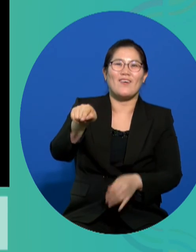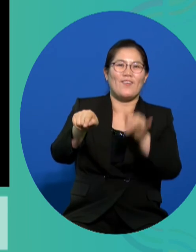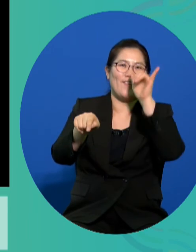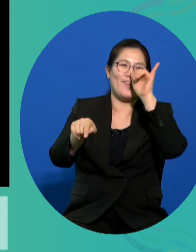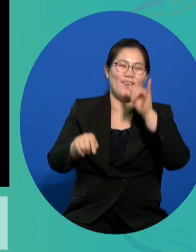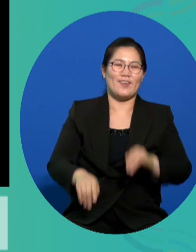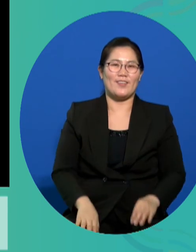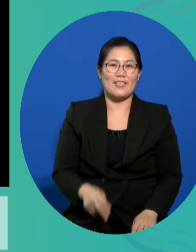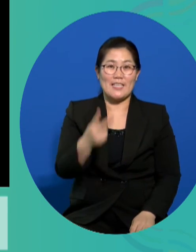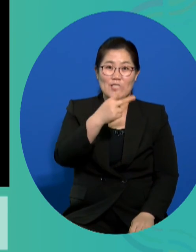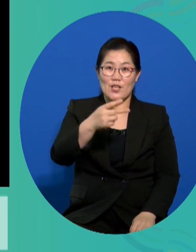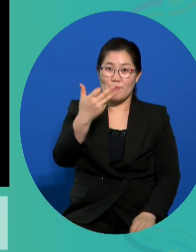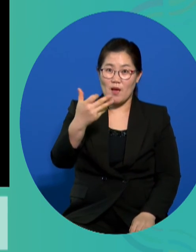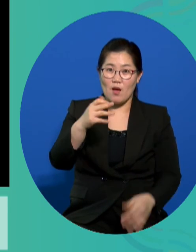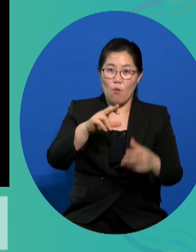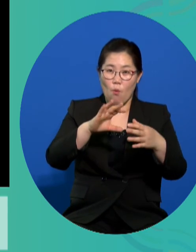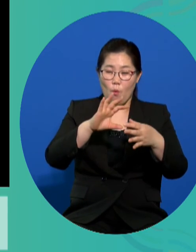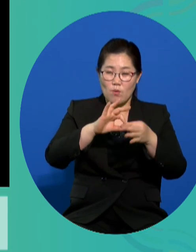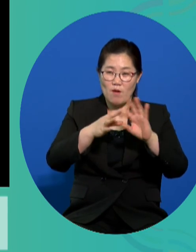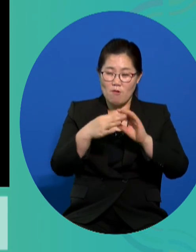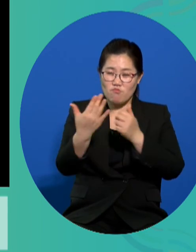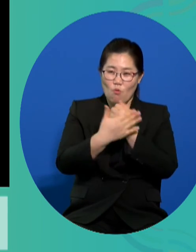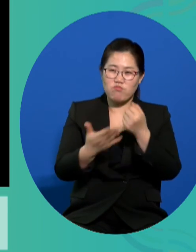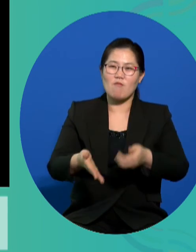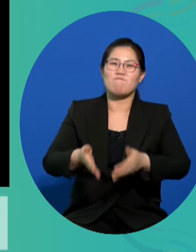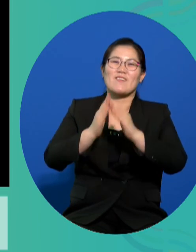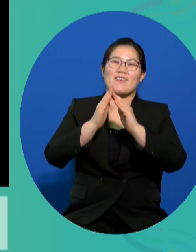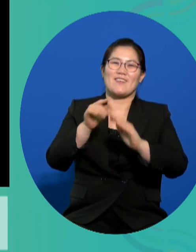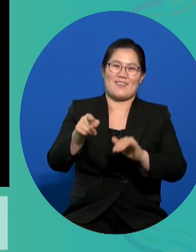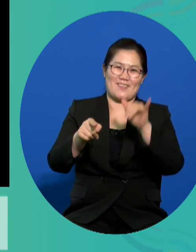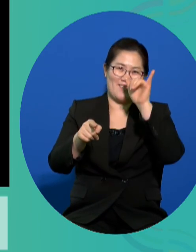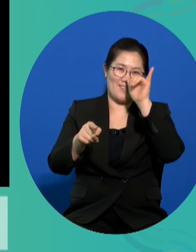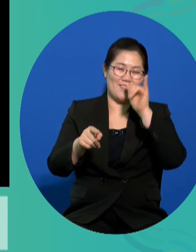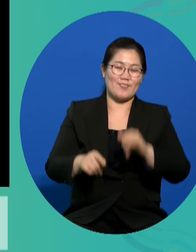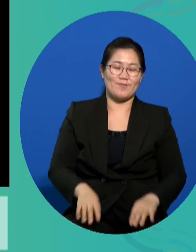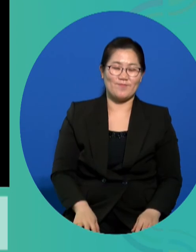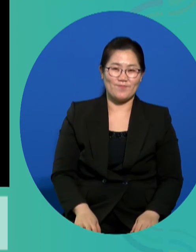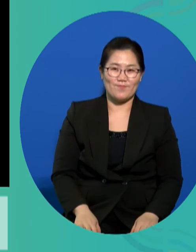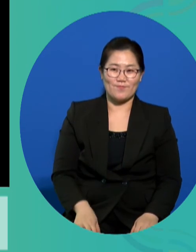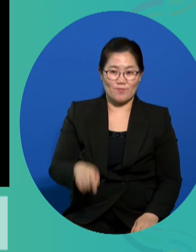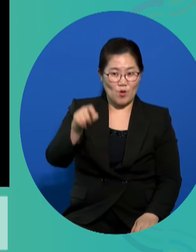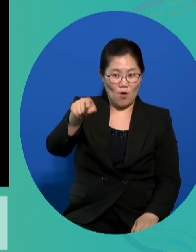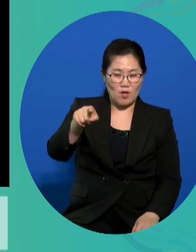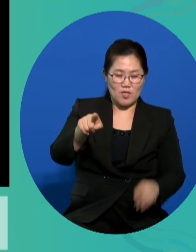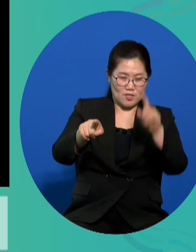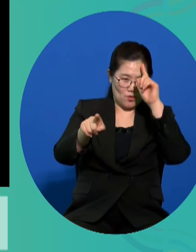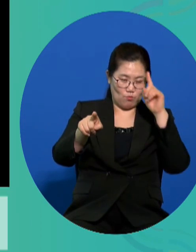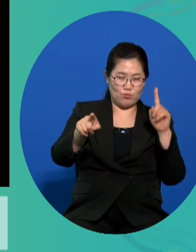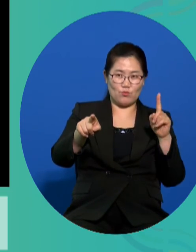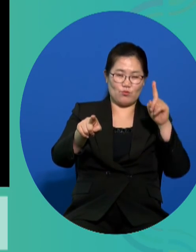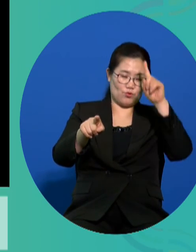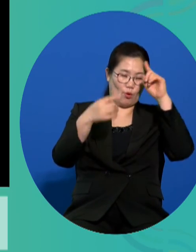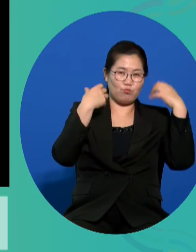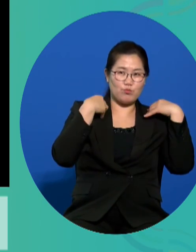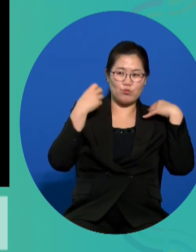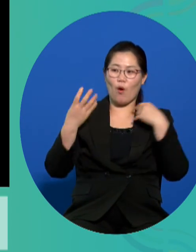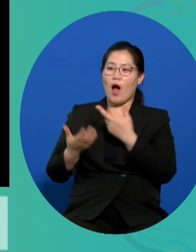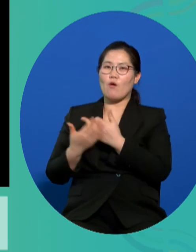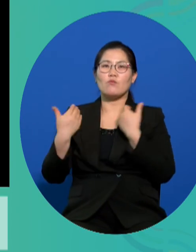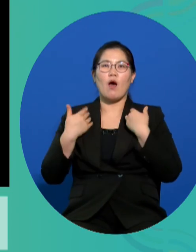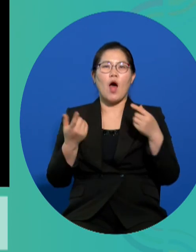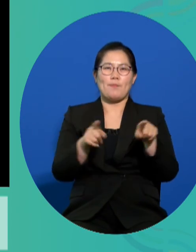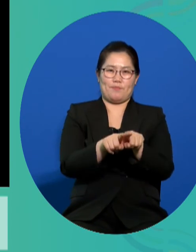때문에 생겨난 게 스포츠 유산과입니다. 이곳하고 정부하고 강원도하고 그리고